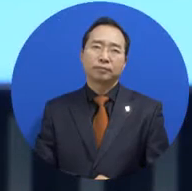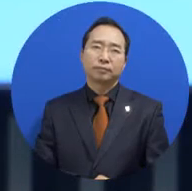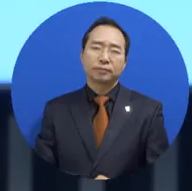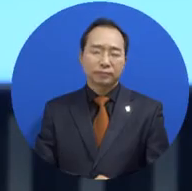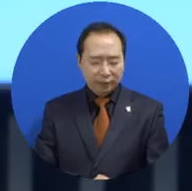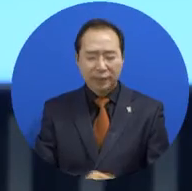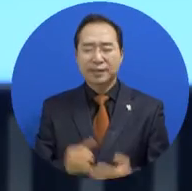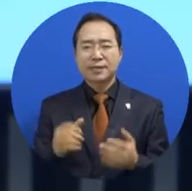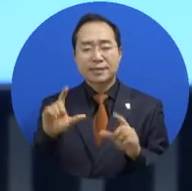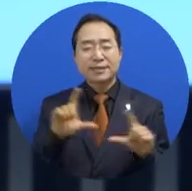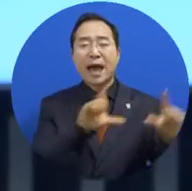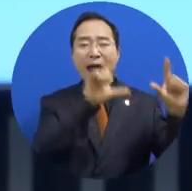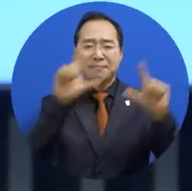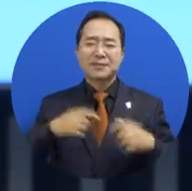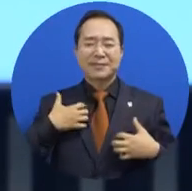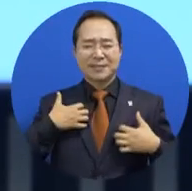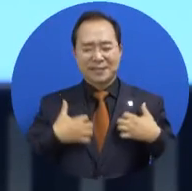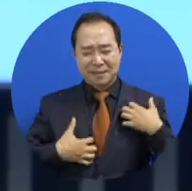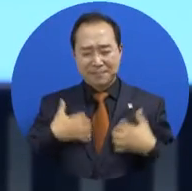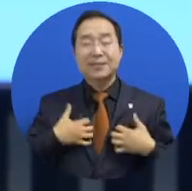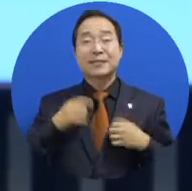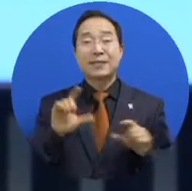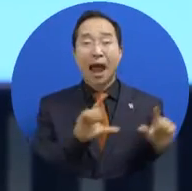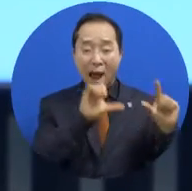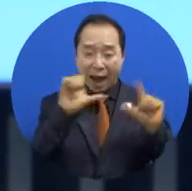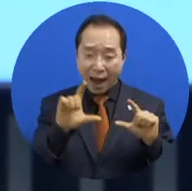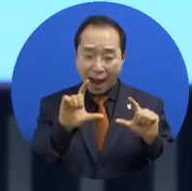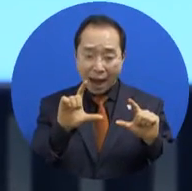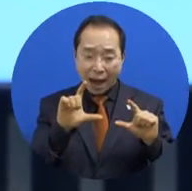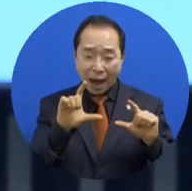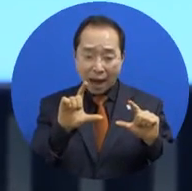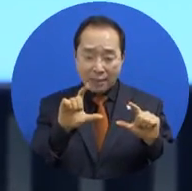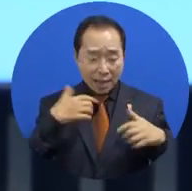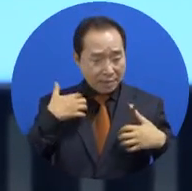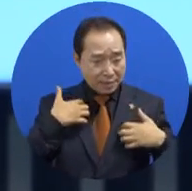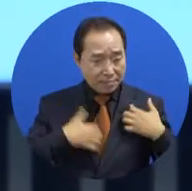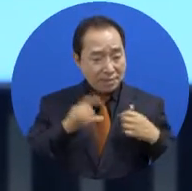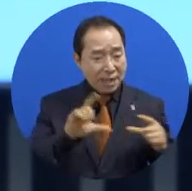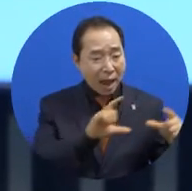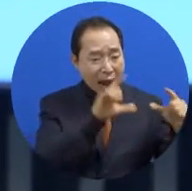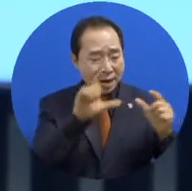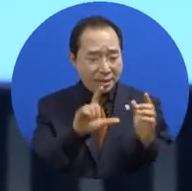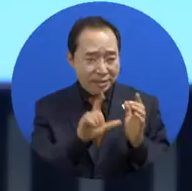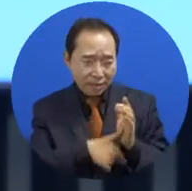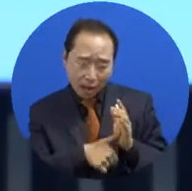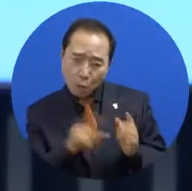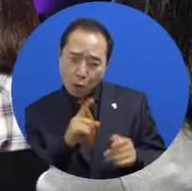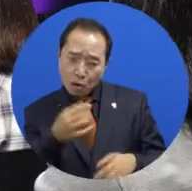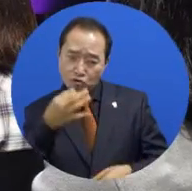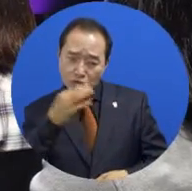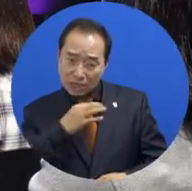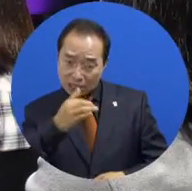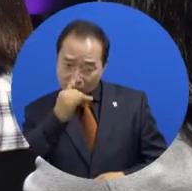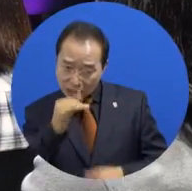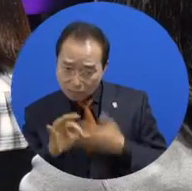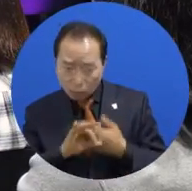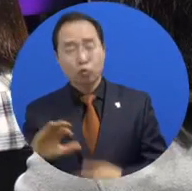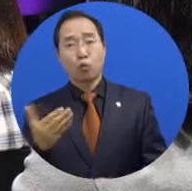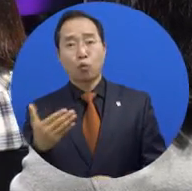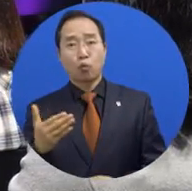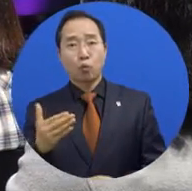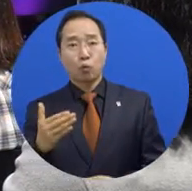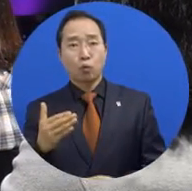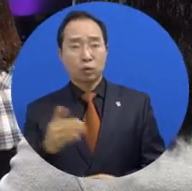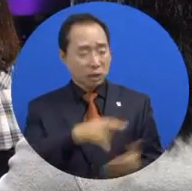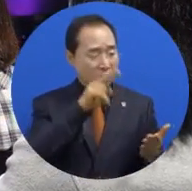인생을 재미나게 사는데 이 재미난 게 의미가 있으면 되지 않을까. 근데 나는 읽고 쓰는